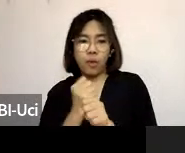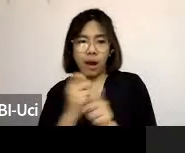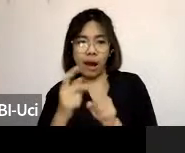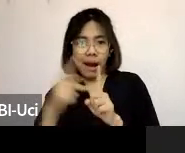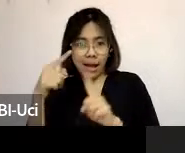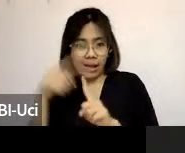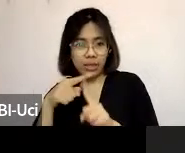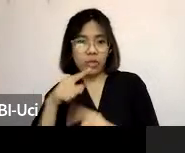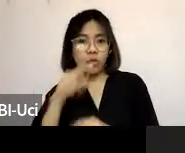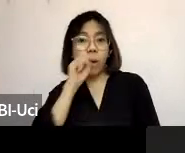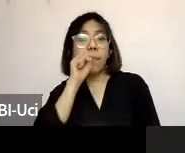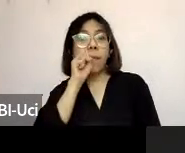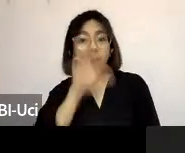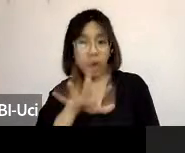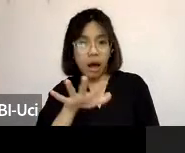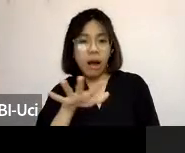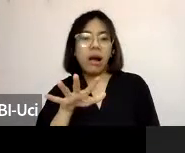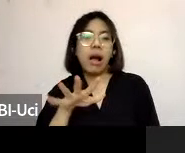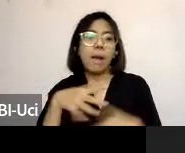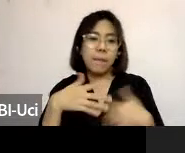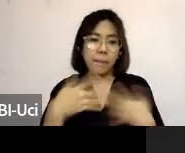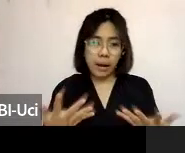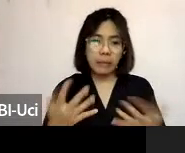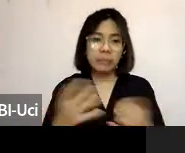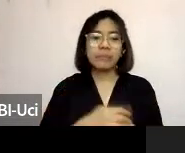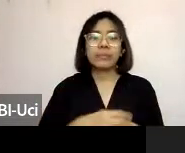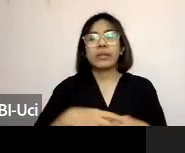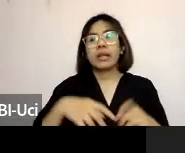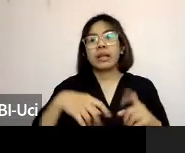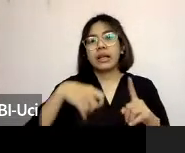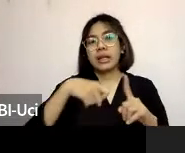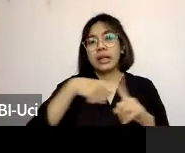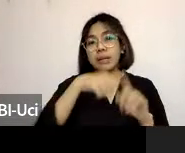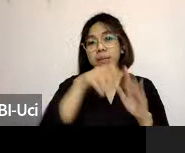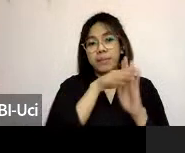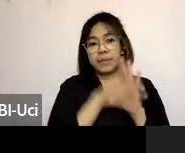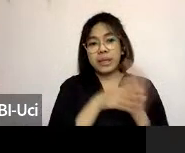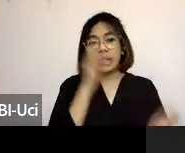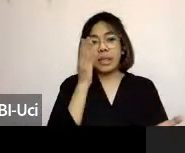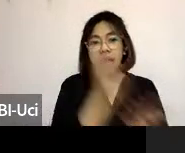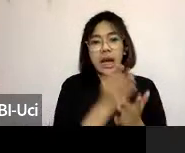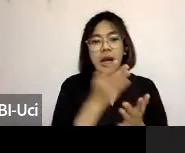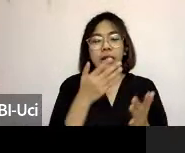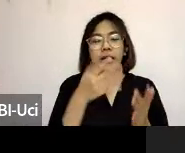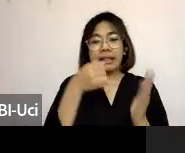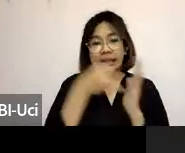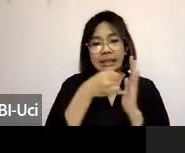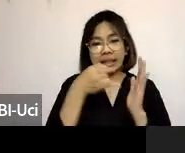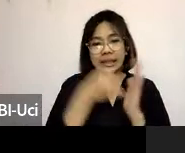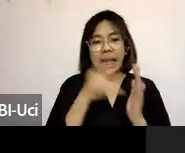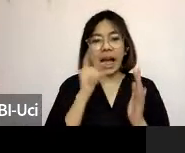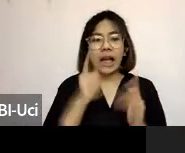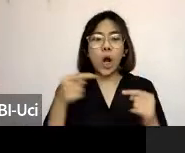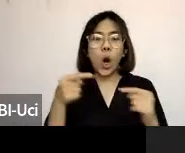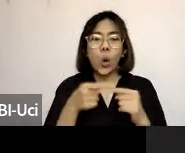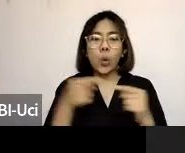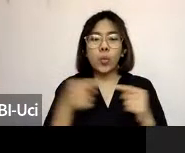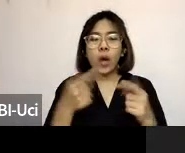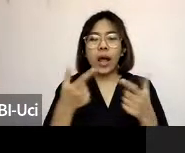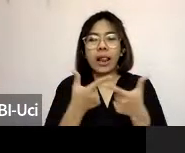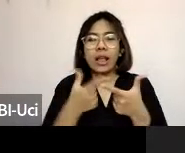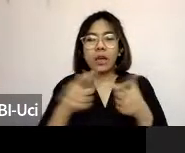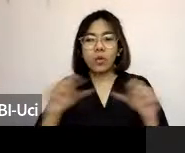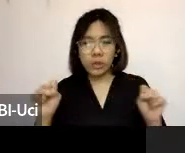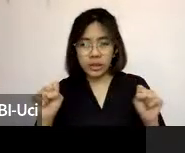Fauzi juga menyatakan bahwa kebijakan itu atau polisi itu memuat linguistik device